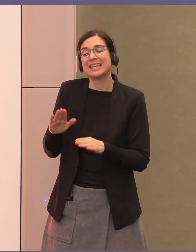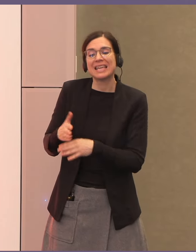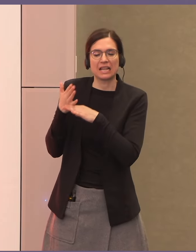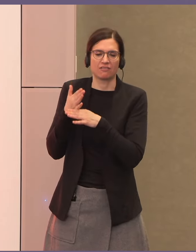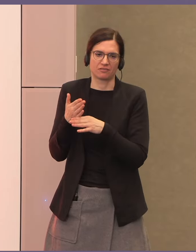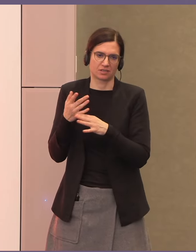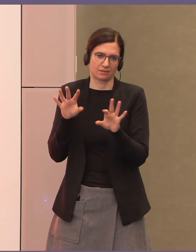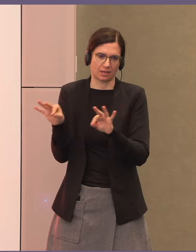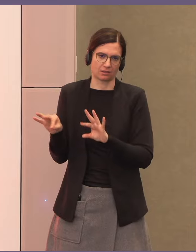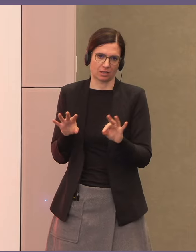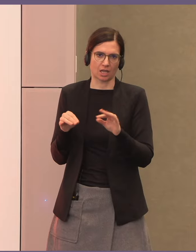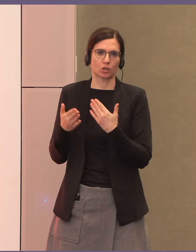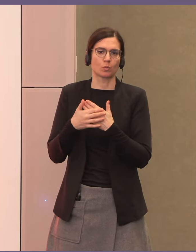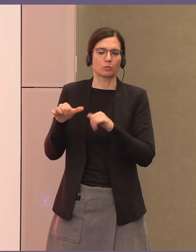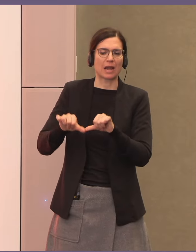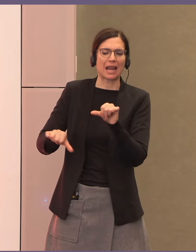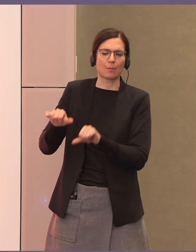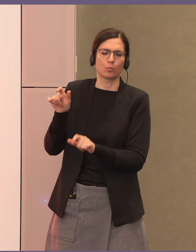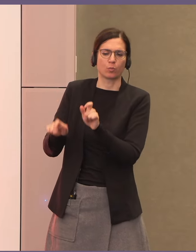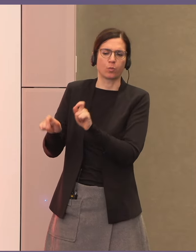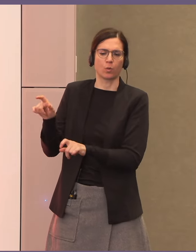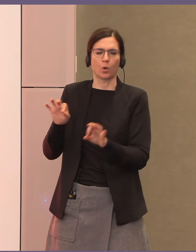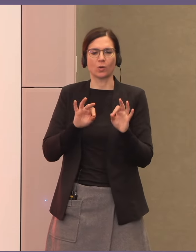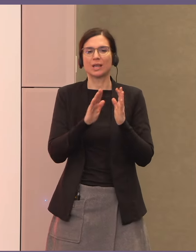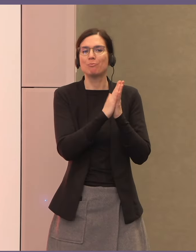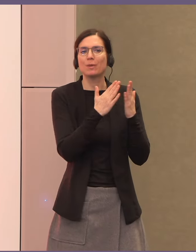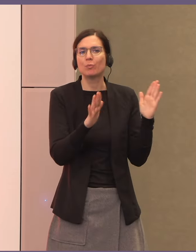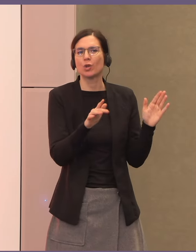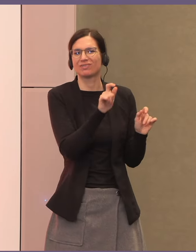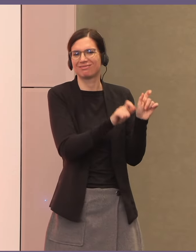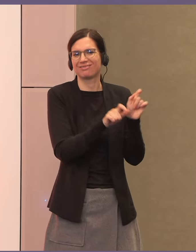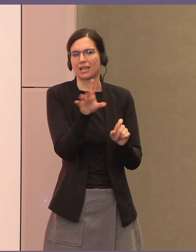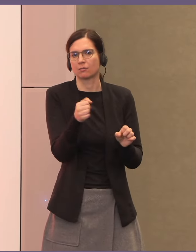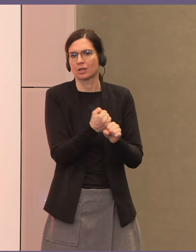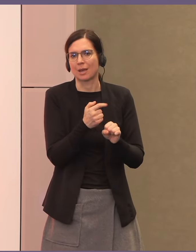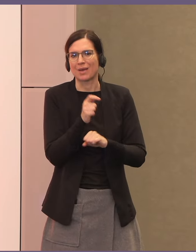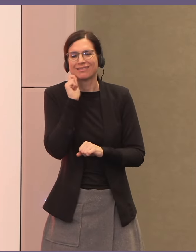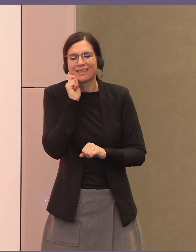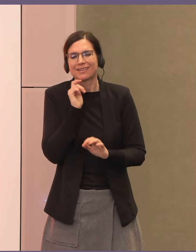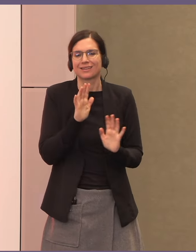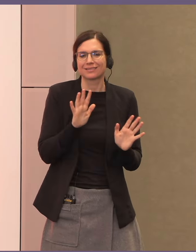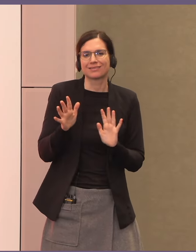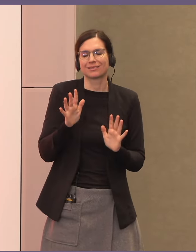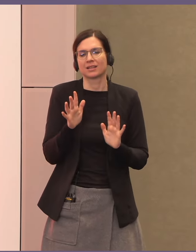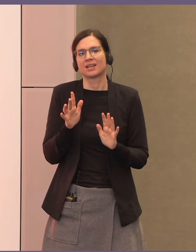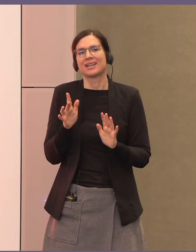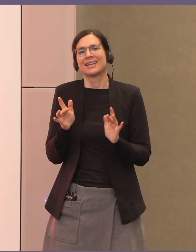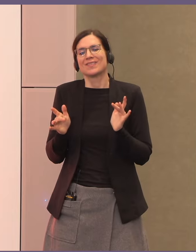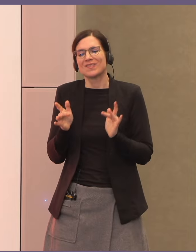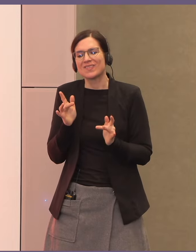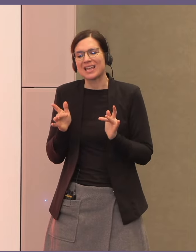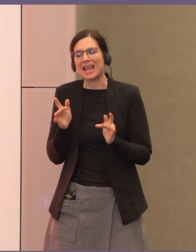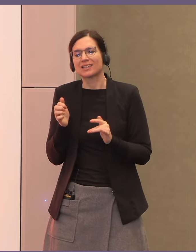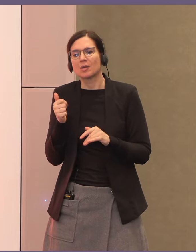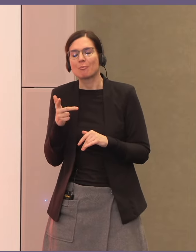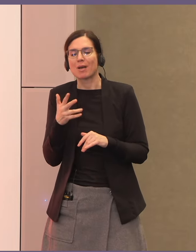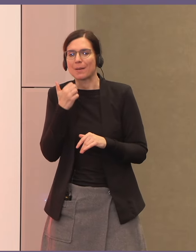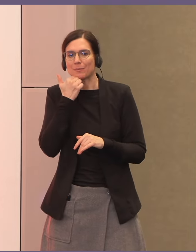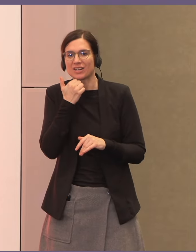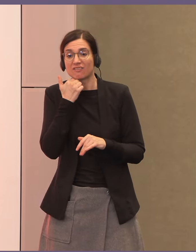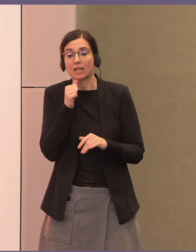Hilfspositionen offen, darunter Laborantinnen, Bibliothekarinnen. In ganz wenigen Fällen waren sie vereinzelt Privatdozentinnen ohne Entgelt,